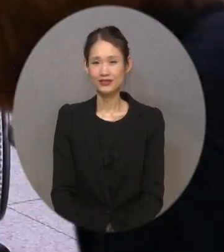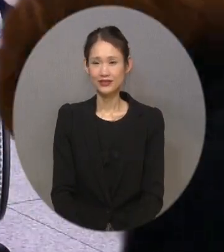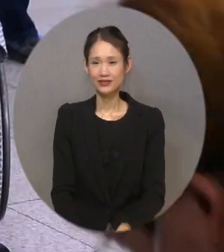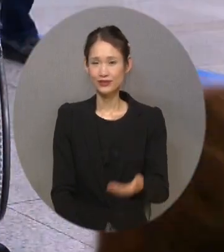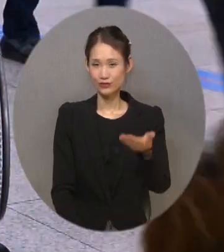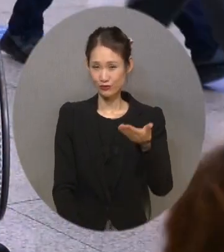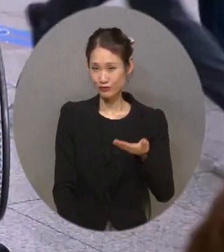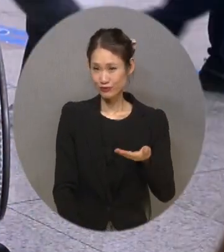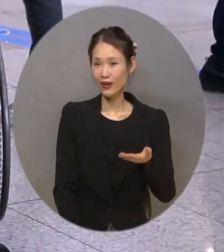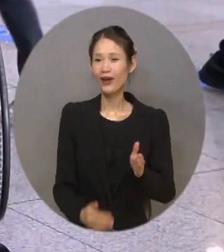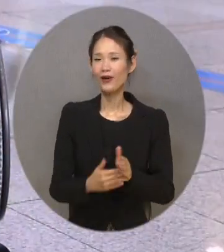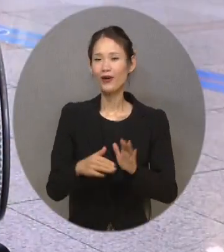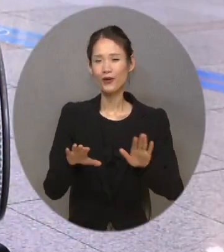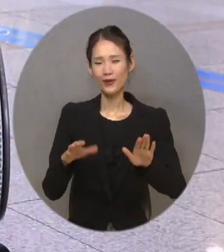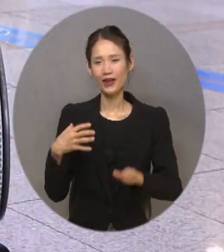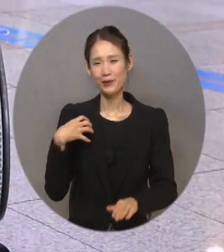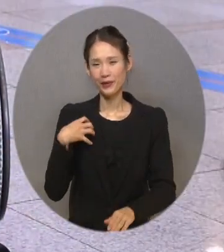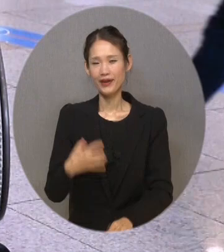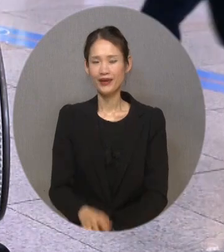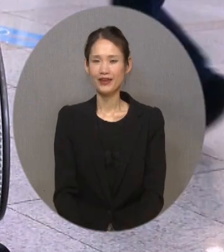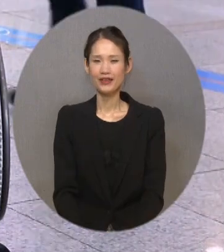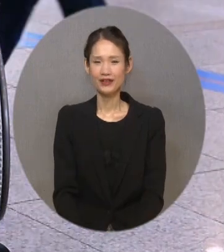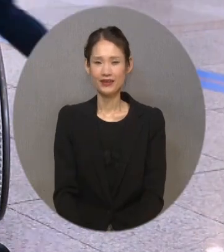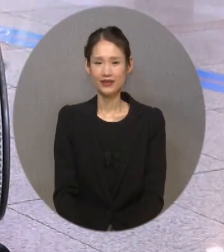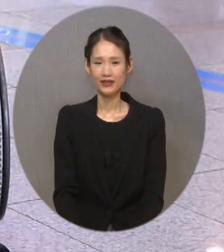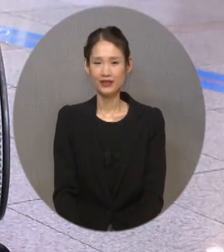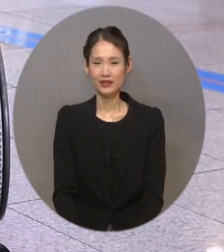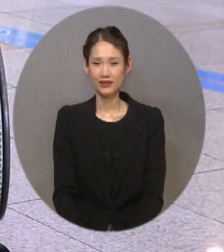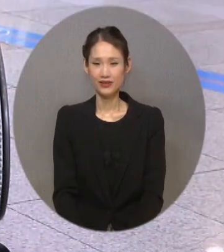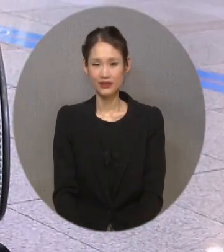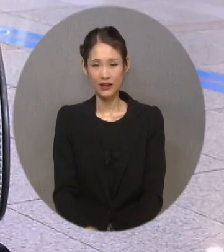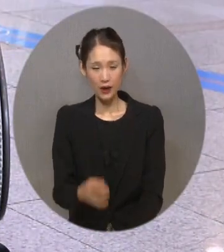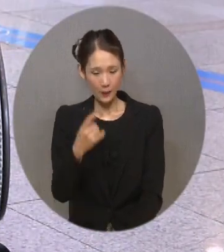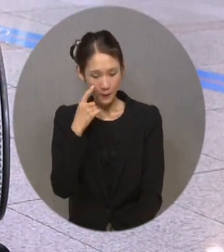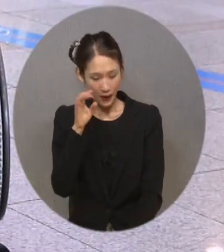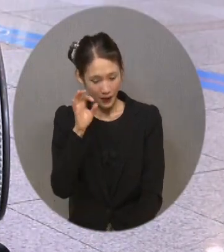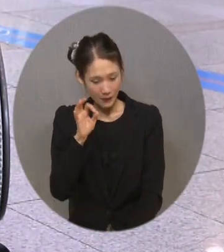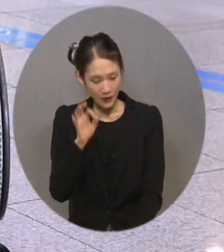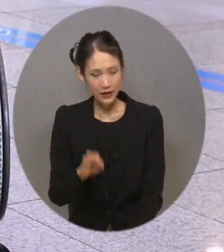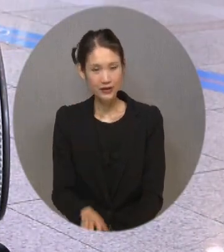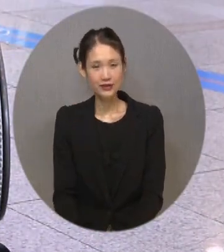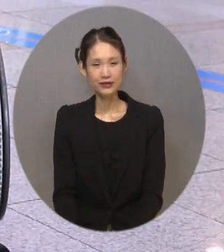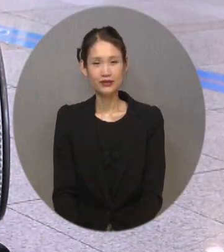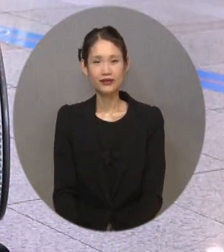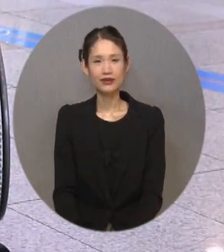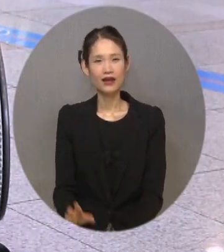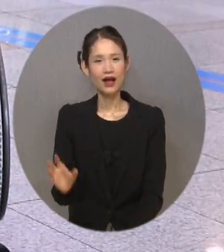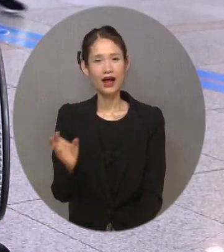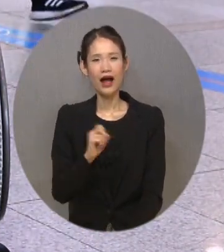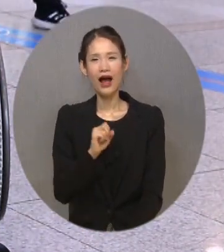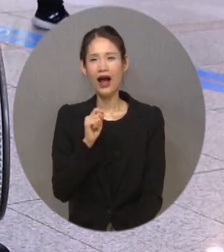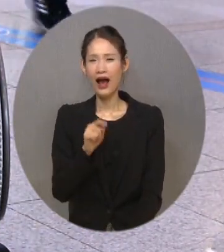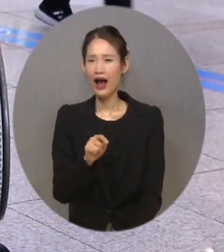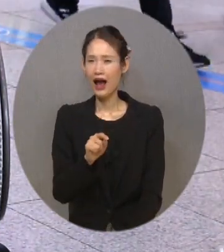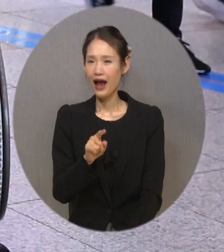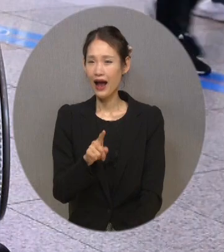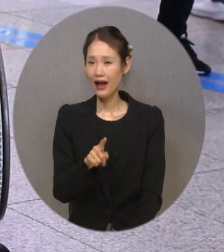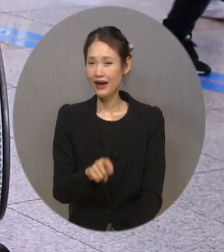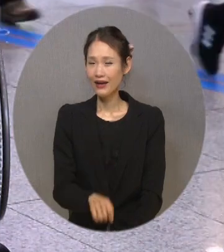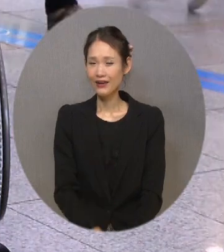주네. 오늘의 미션. 아 봐봐. 아 이거 해야 하네.